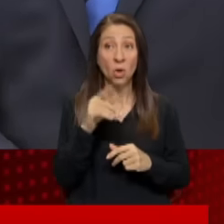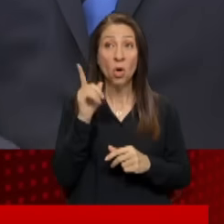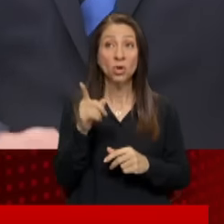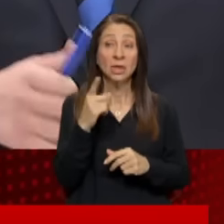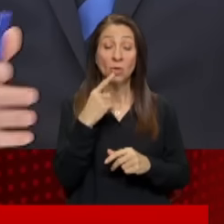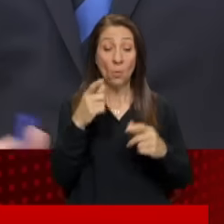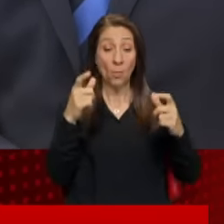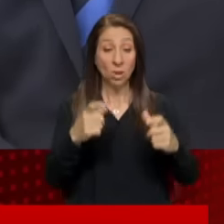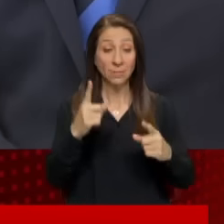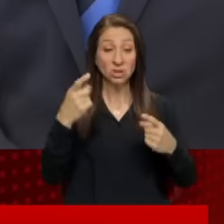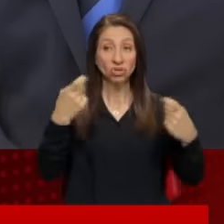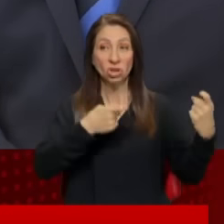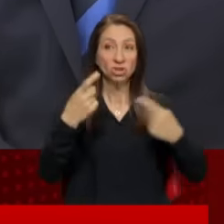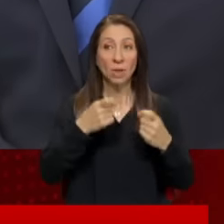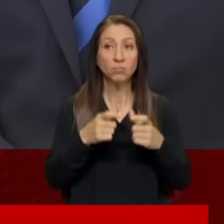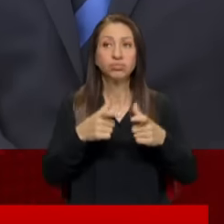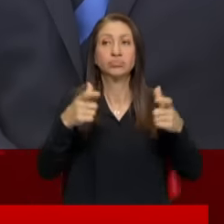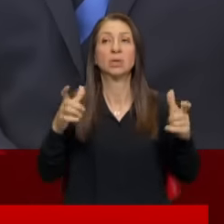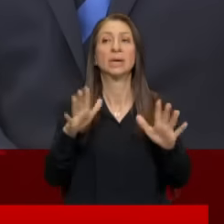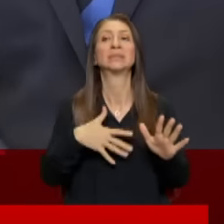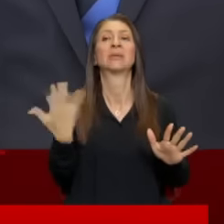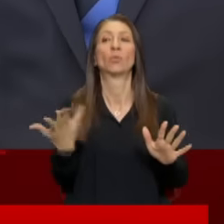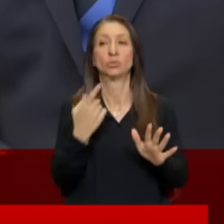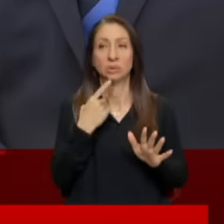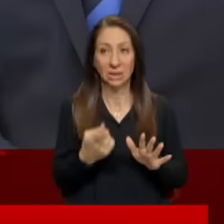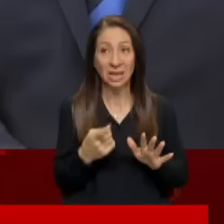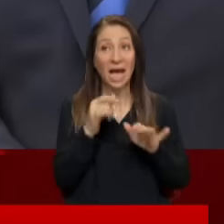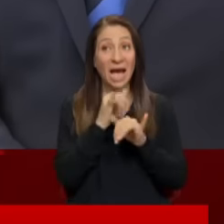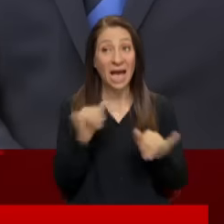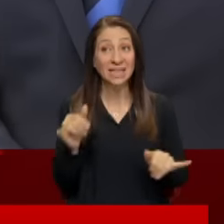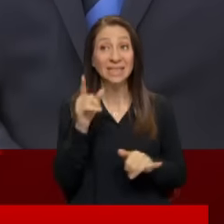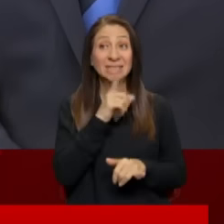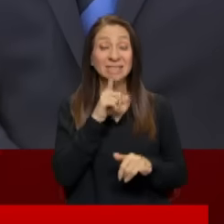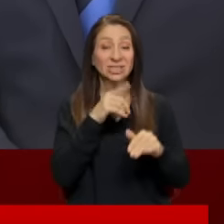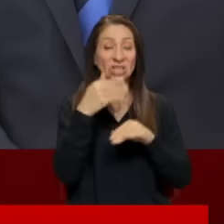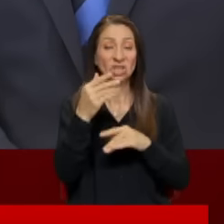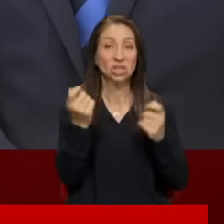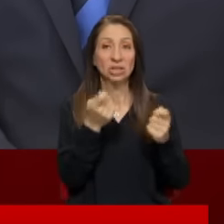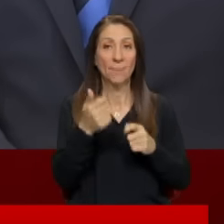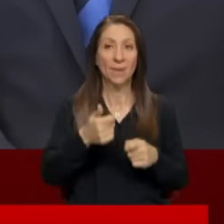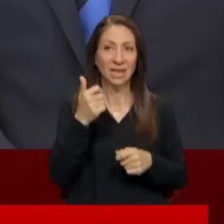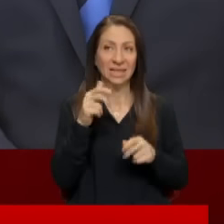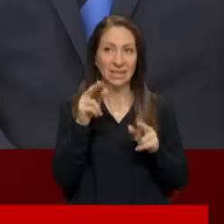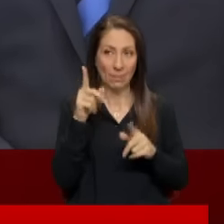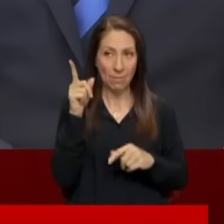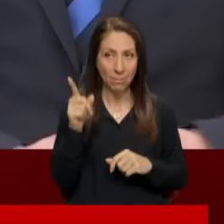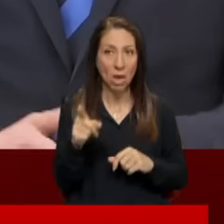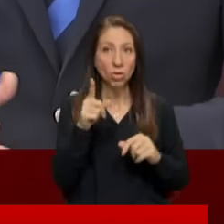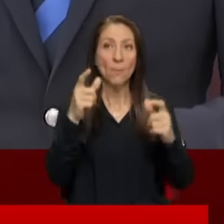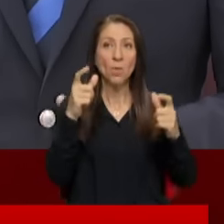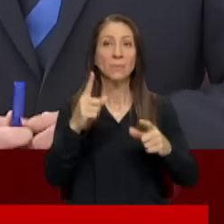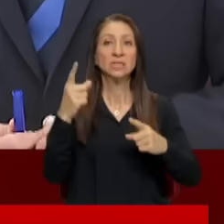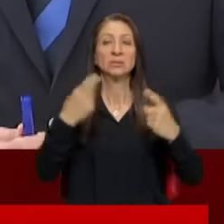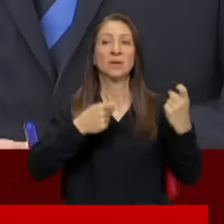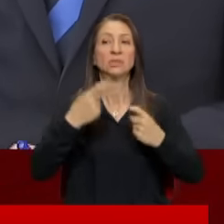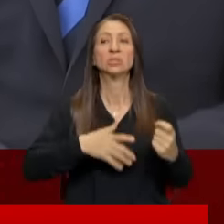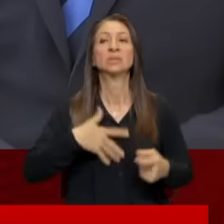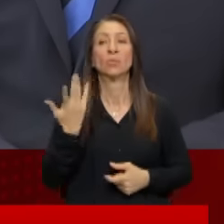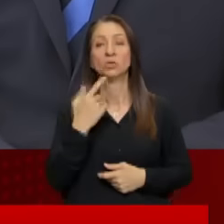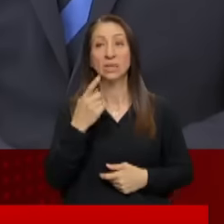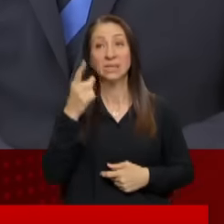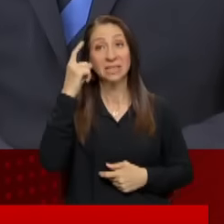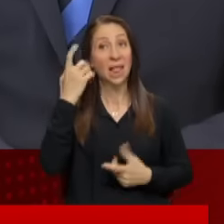da bölgesel bir çatışma körüklenmesin diye açıklamalar yaptı. Tıpkı İngiliz Dışişleri Bakanı David Cameron gibi, o da bölgesel bir çatışma olmasın diye.